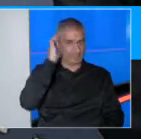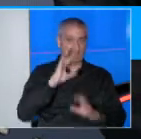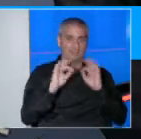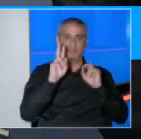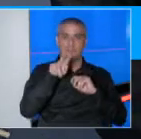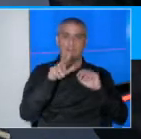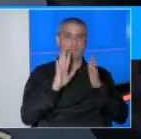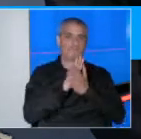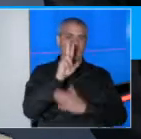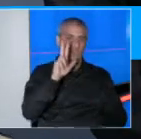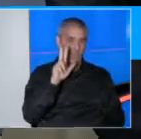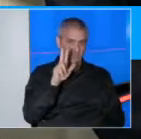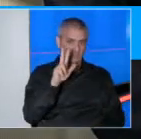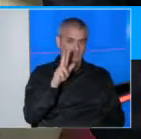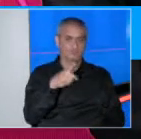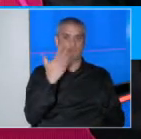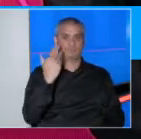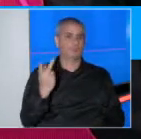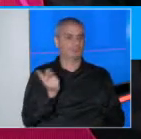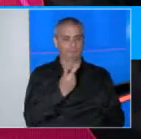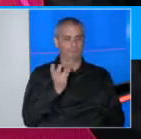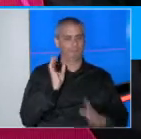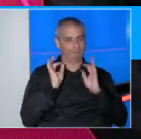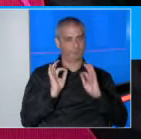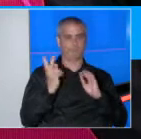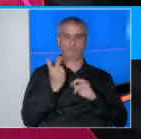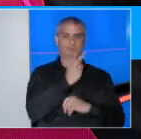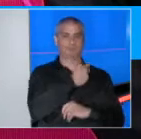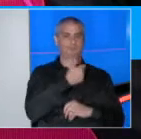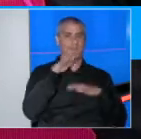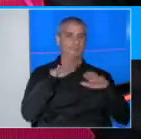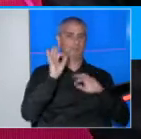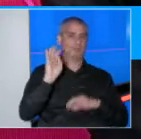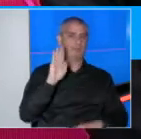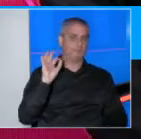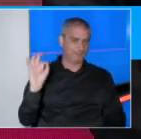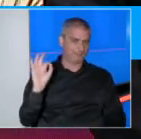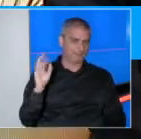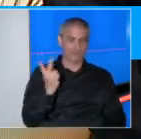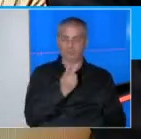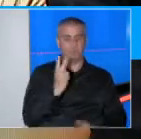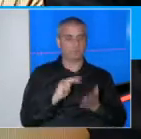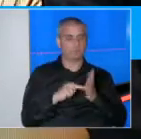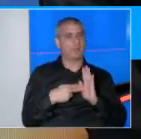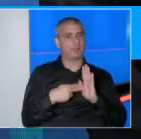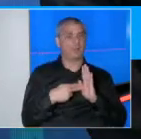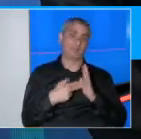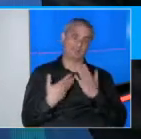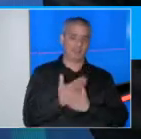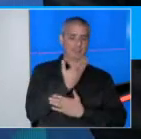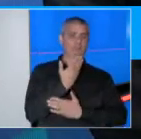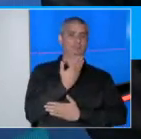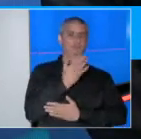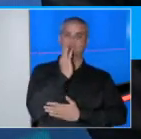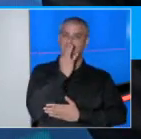בשנת 2013, הם היו באמת שני שרים בממשלה של נתניהו, שני פוליטיקאים